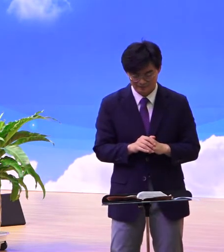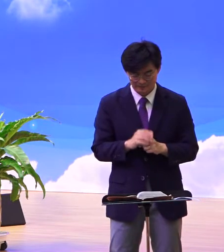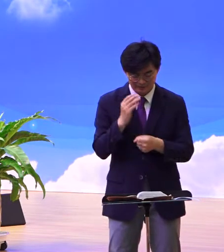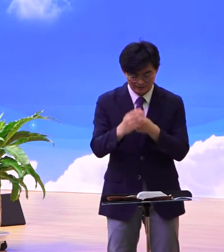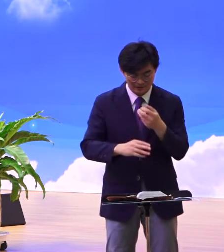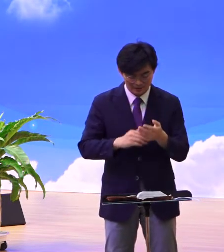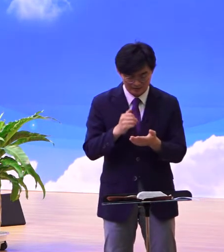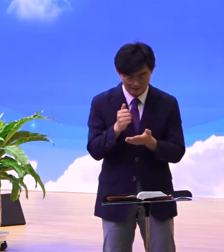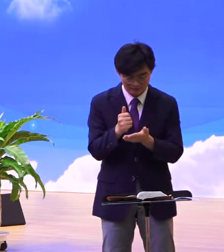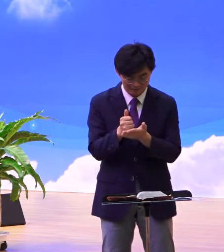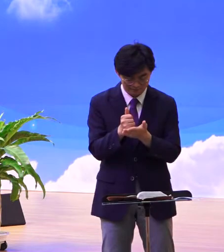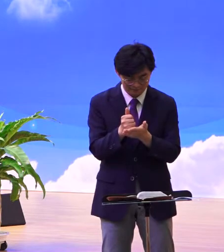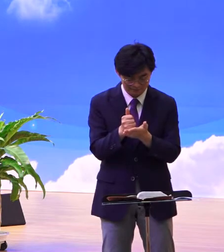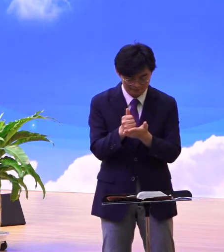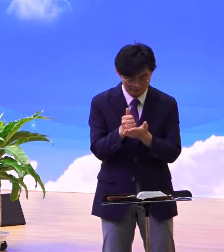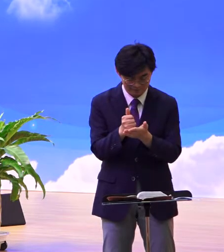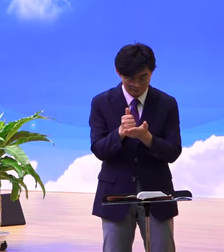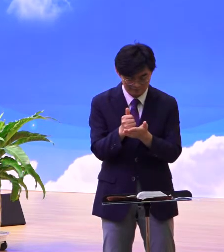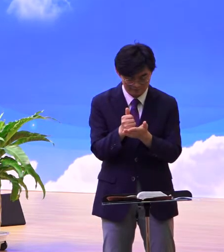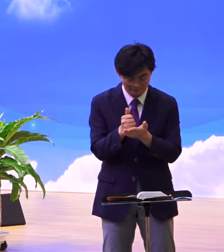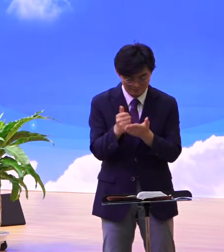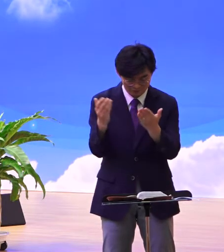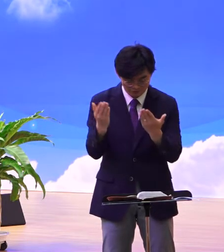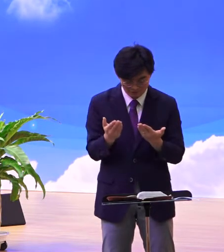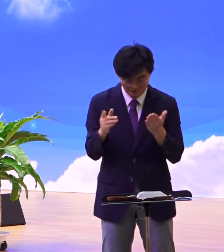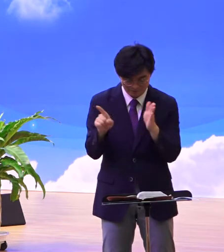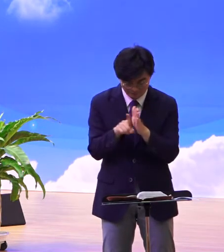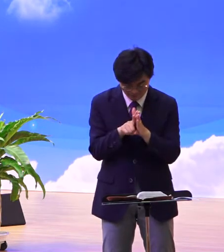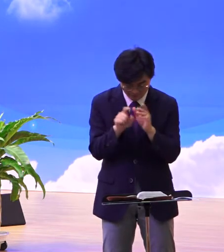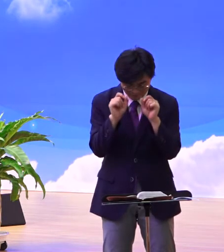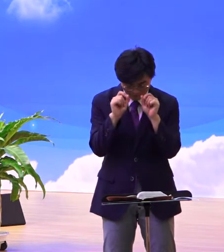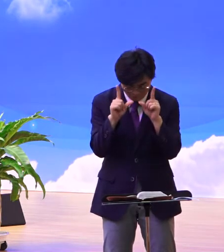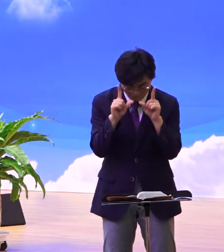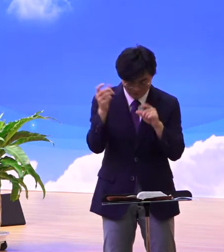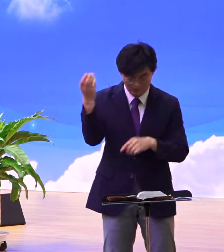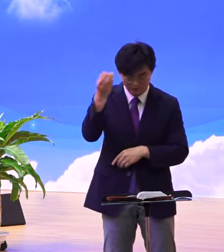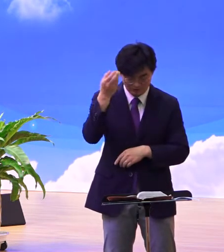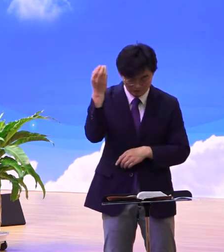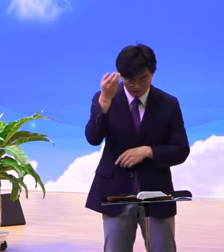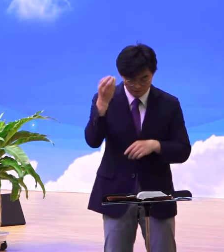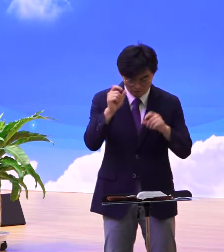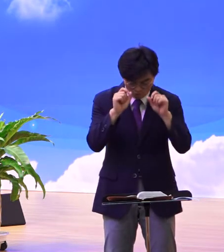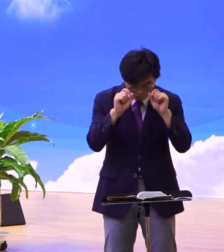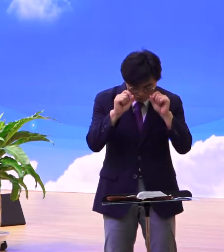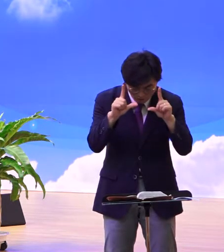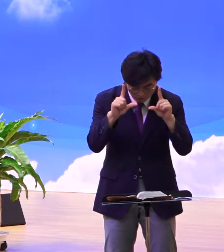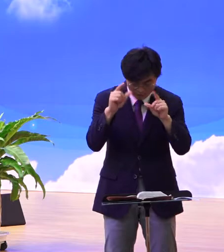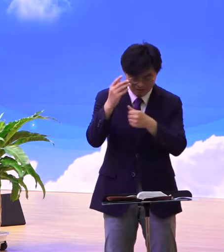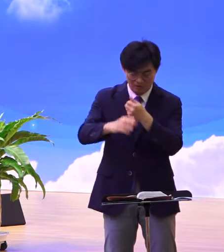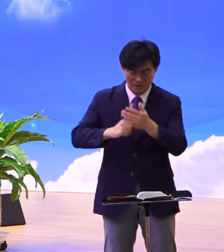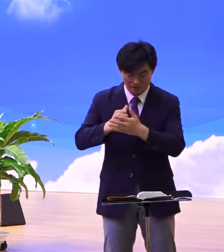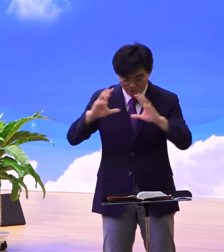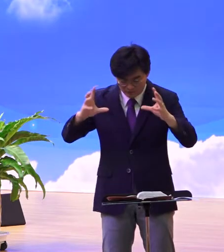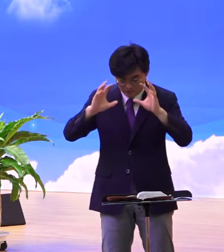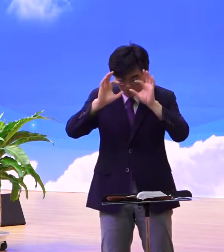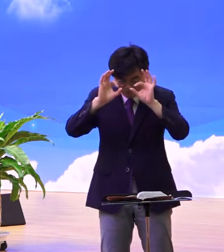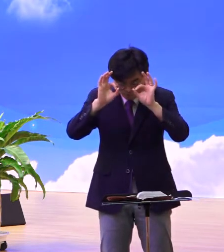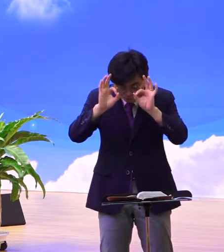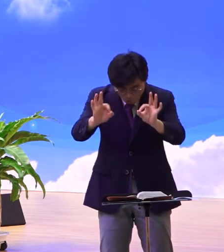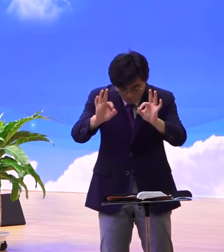하나님이 열어주신 신앙의 눈, 영적인 눈을 떠서 하나님의 세계를 밝히 보며